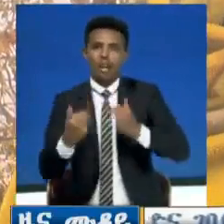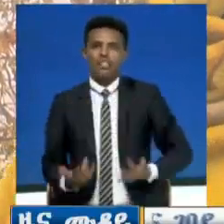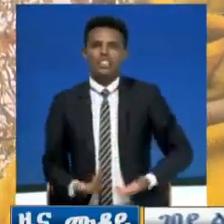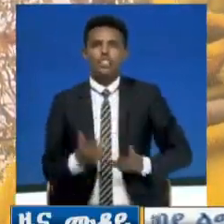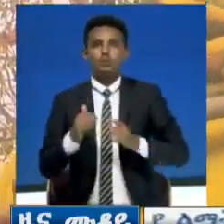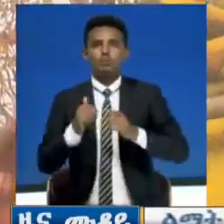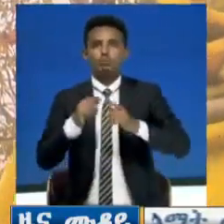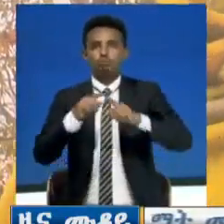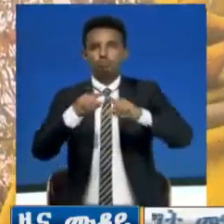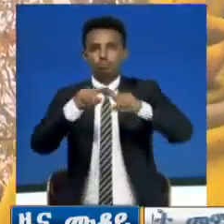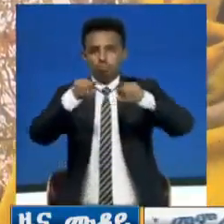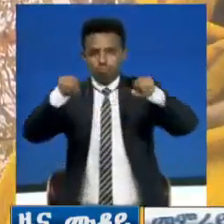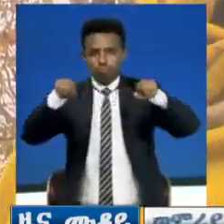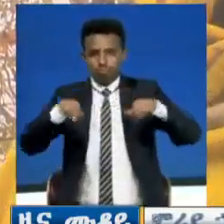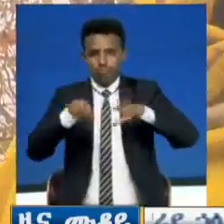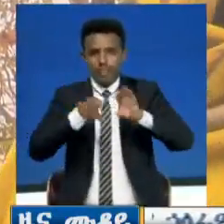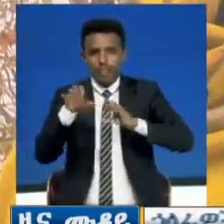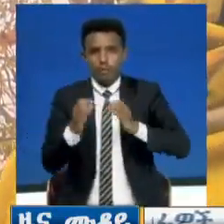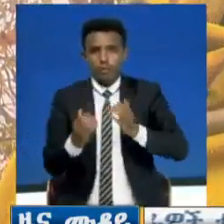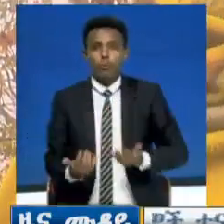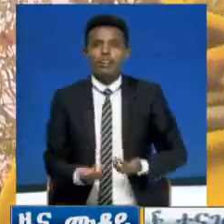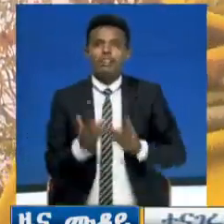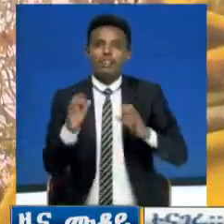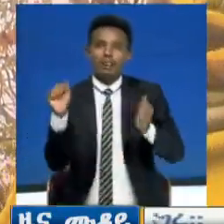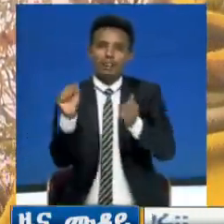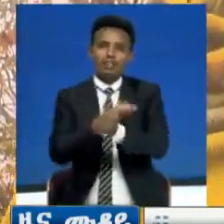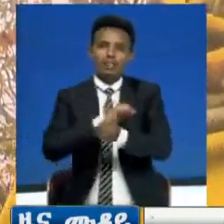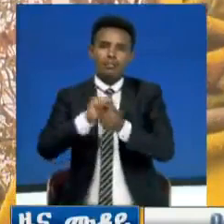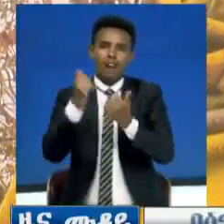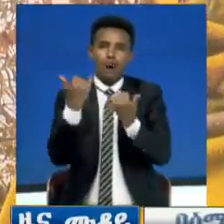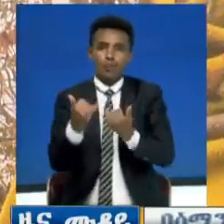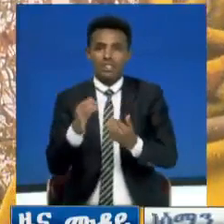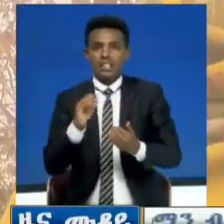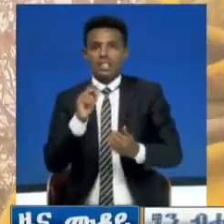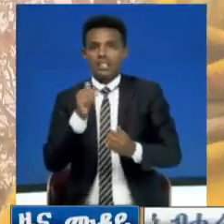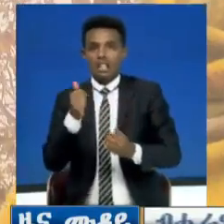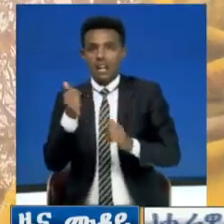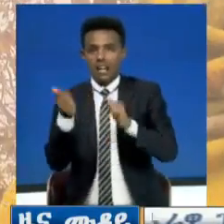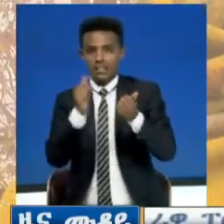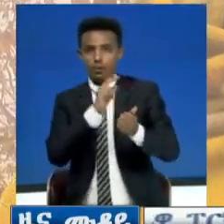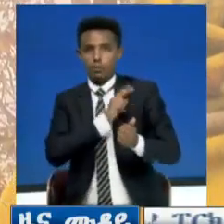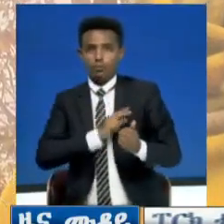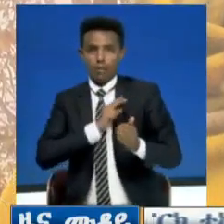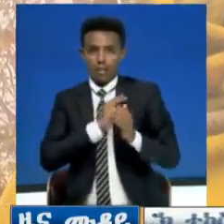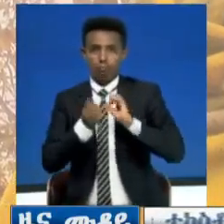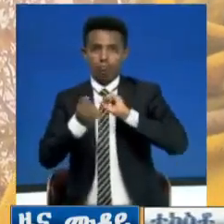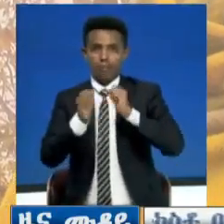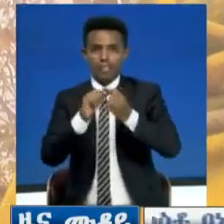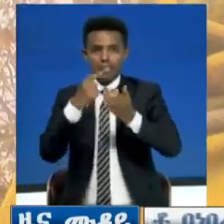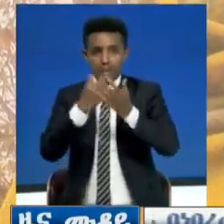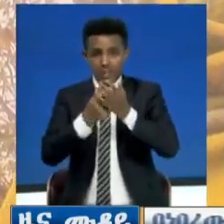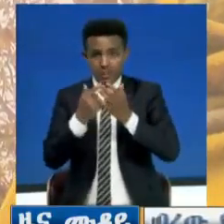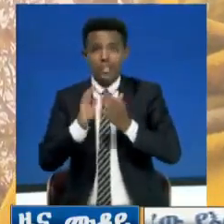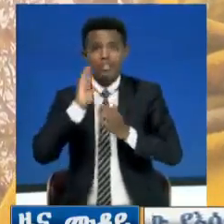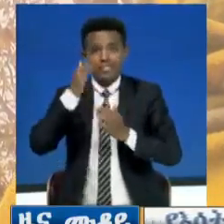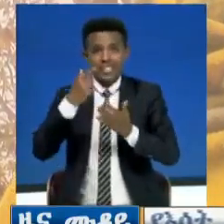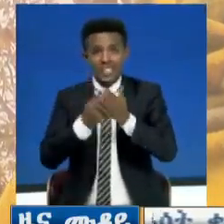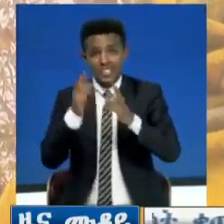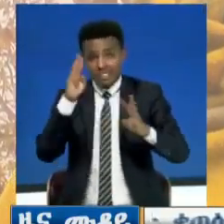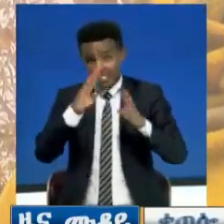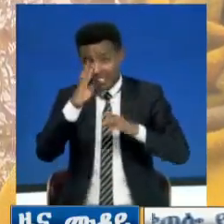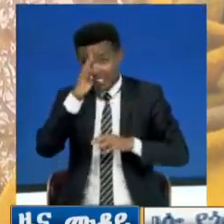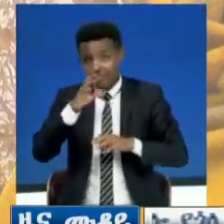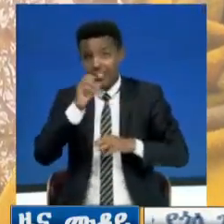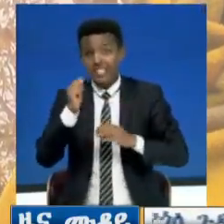ከዛውን እድድነጠ አሁንም ያየሩ ጸባይ ደሙ ልግርደን ደሙ ወዴት ይህ ችግር እንዳይከሰት እስኪ ከጸጥታ አካሉ ጋር ያላችሁ